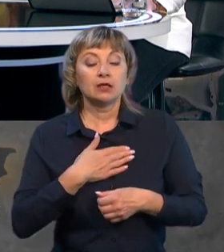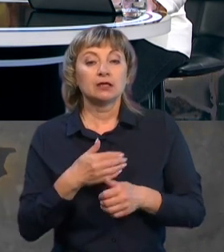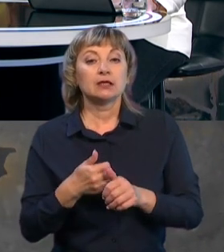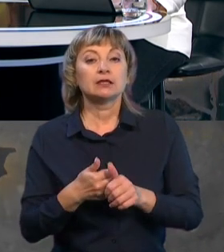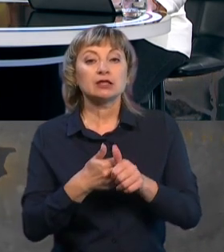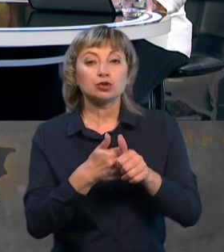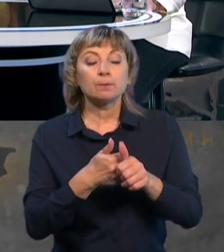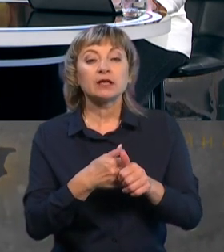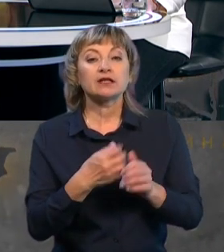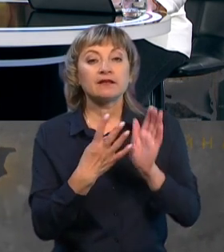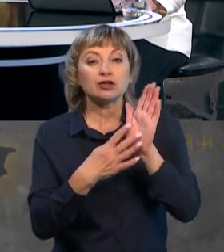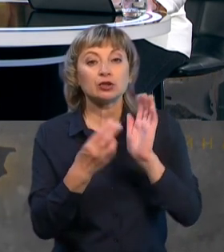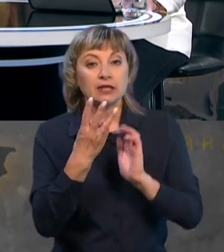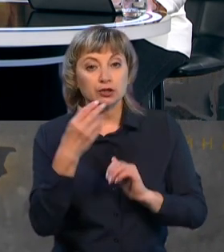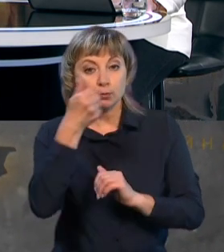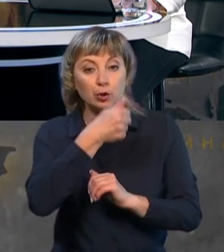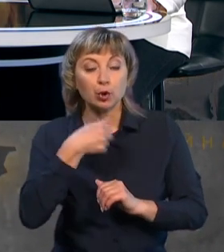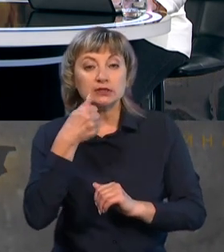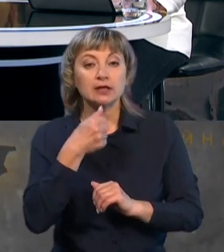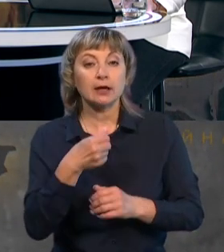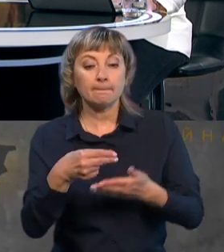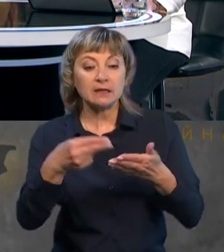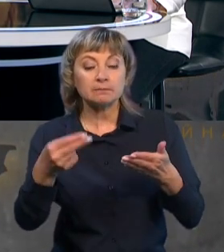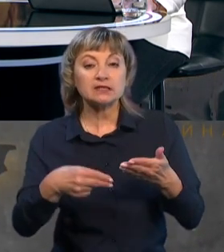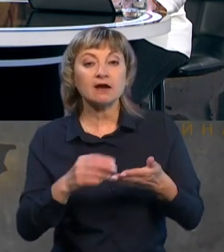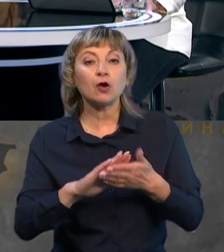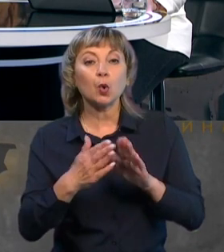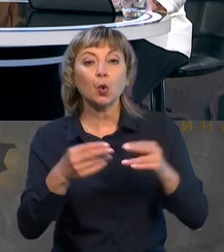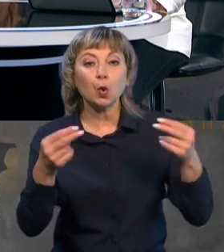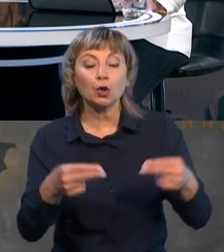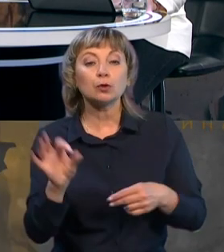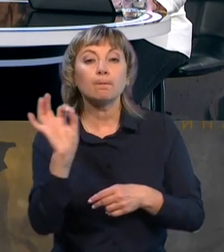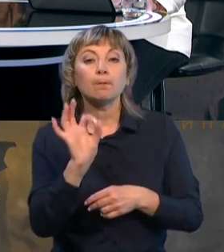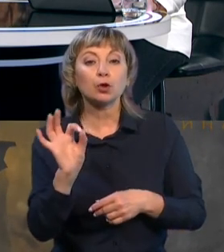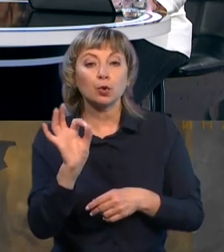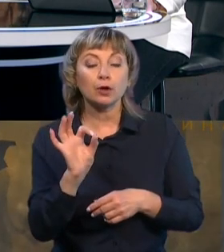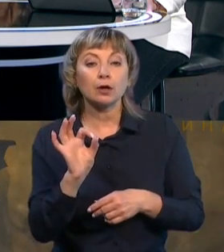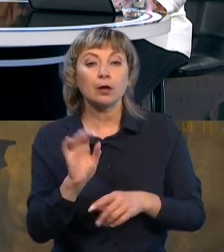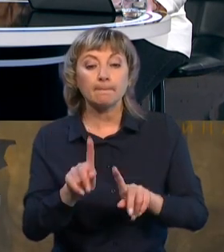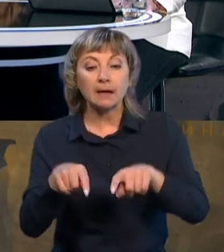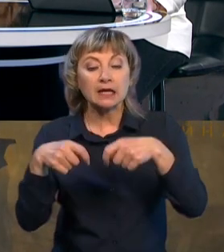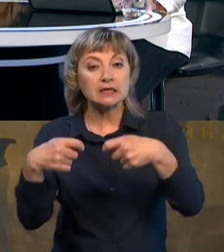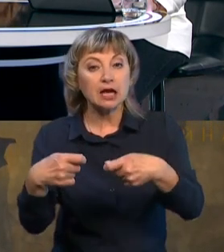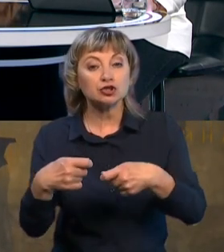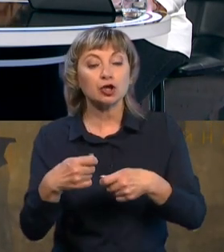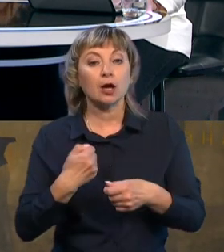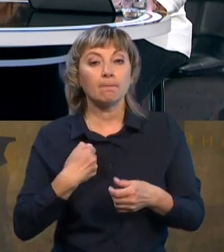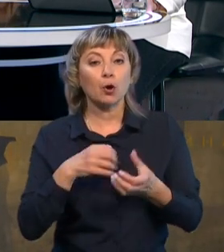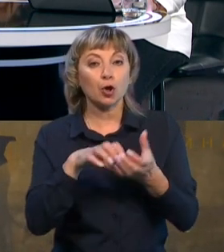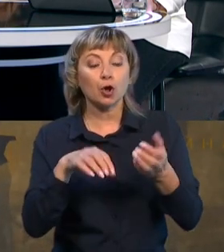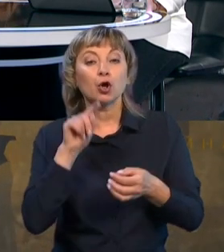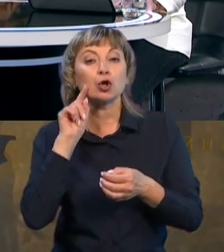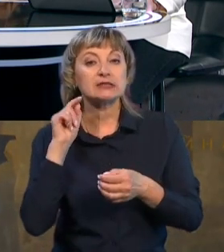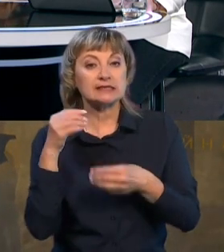у 93-му році підписав угоду про передачу боєголовок Росії